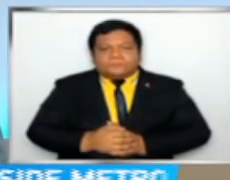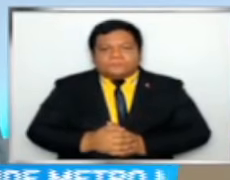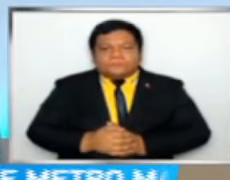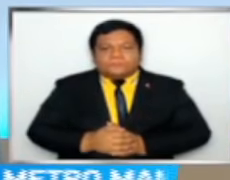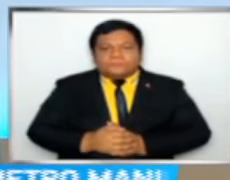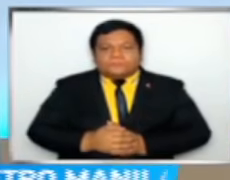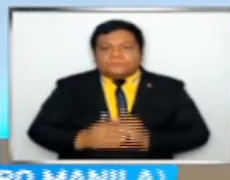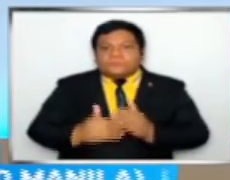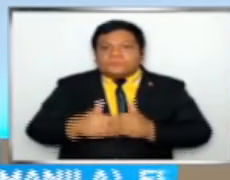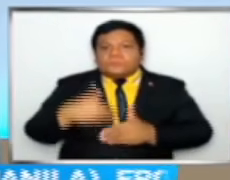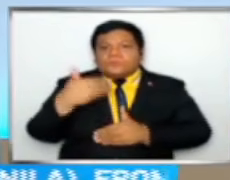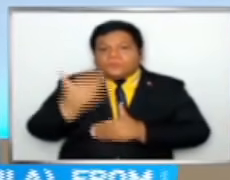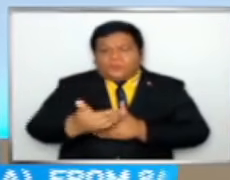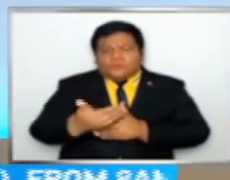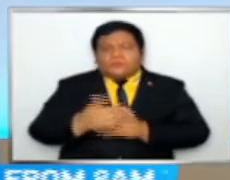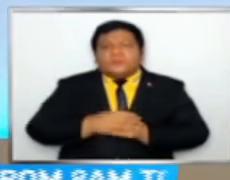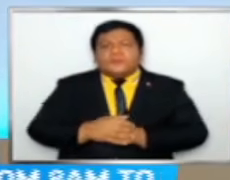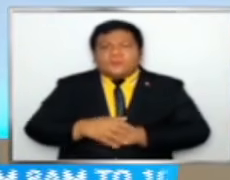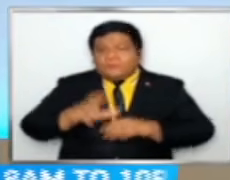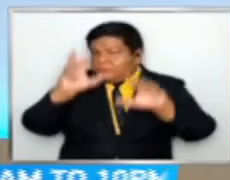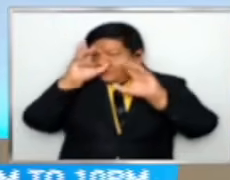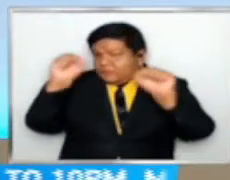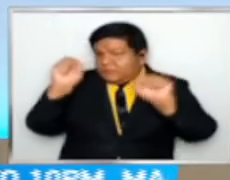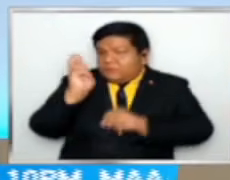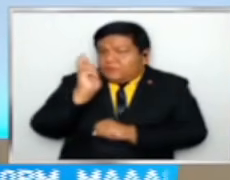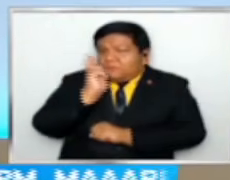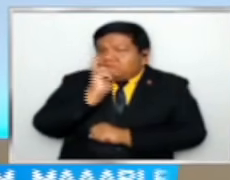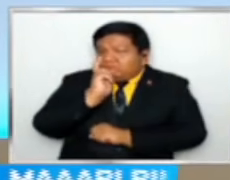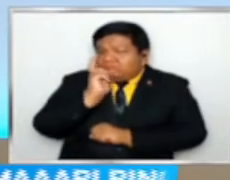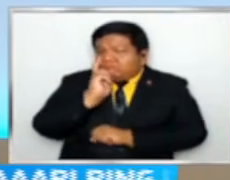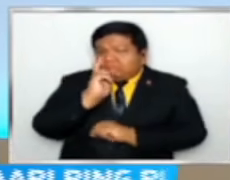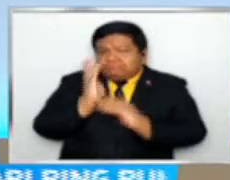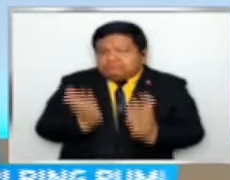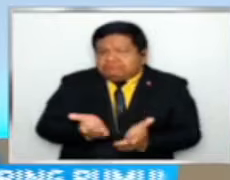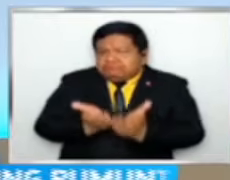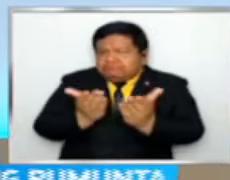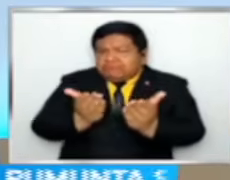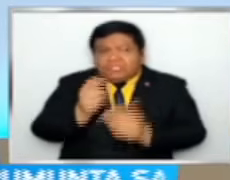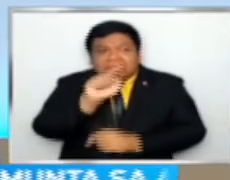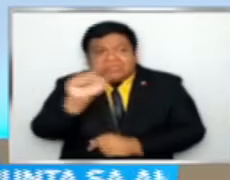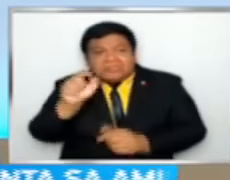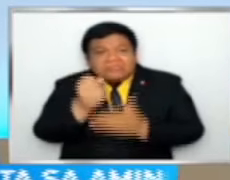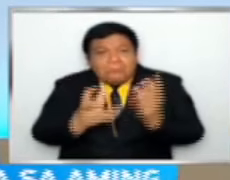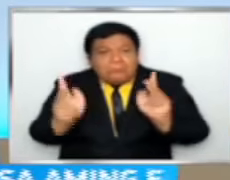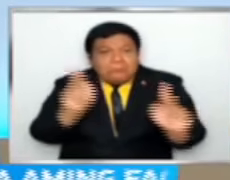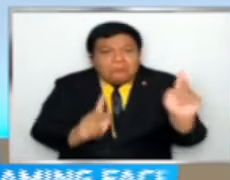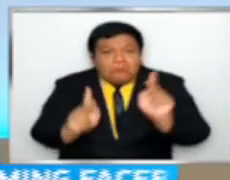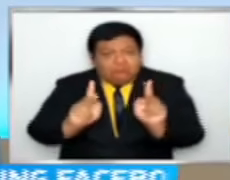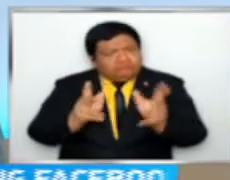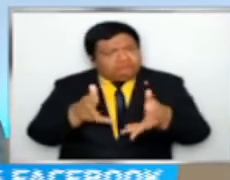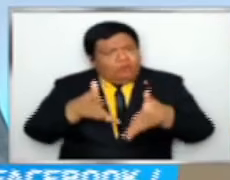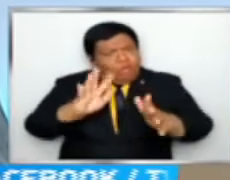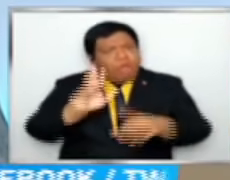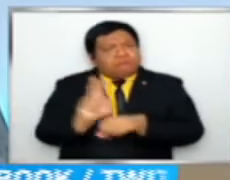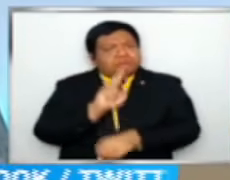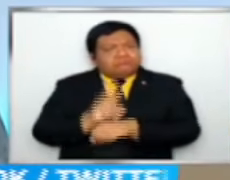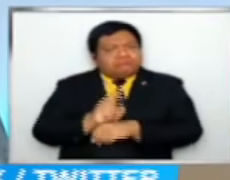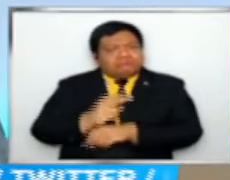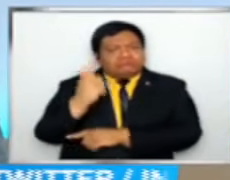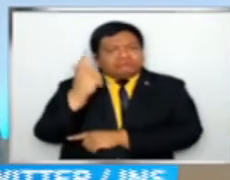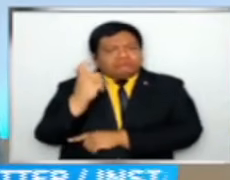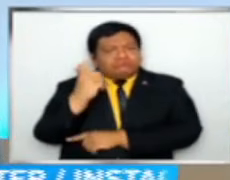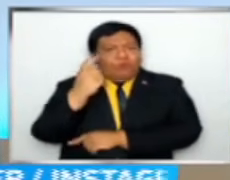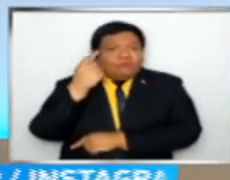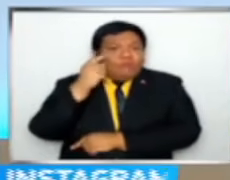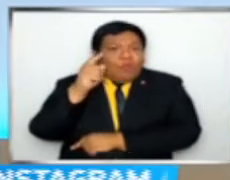Samantala, iminumungkahi ni Pangulong Duterte na armasan ang ilang sibilyan kontra krimen. Ang Commission on Human Rights tutol dito. Balita